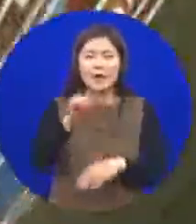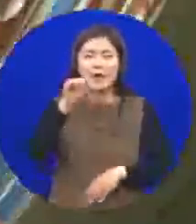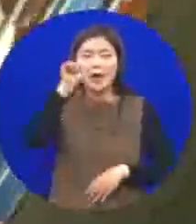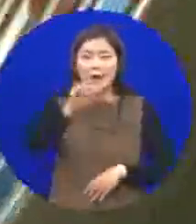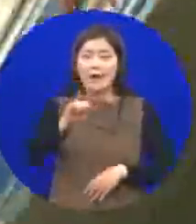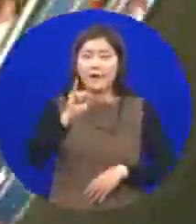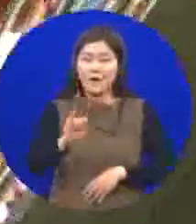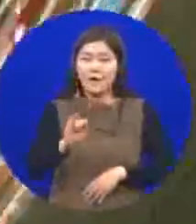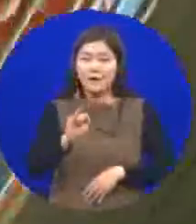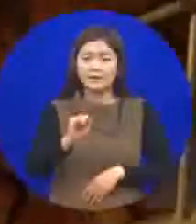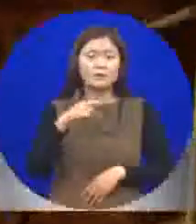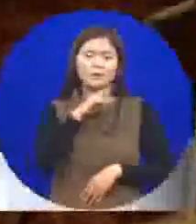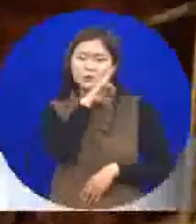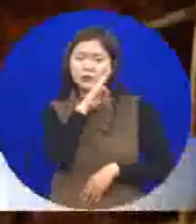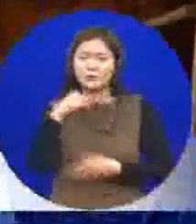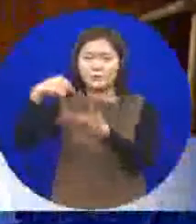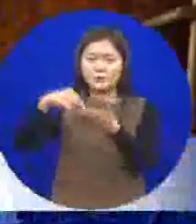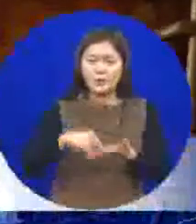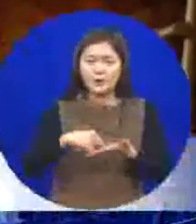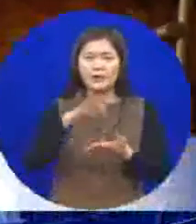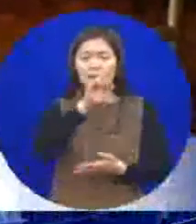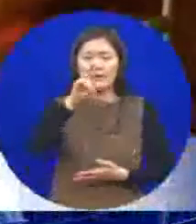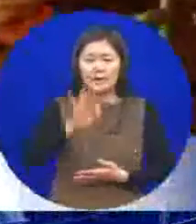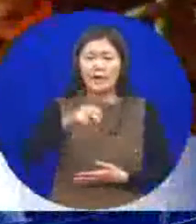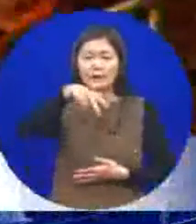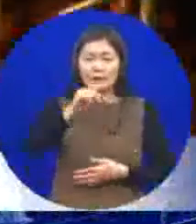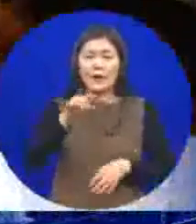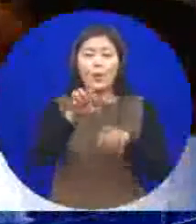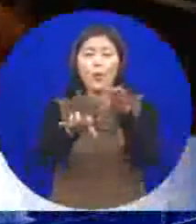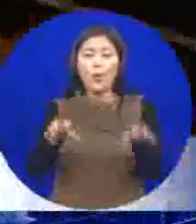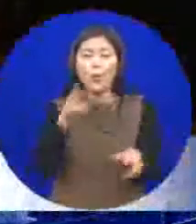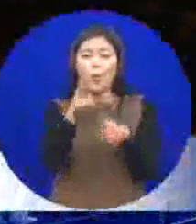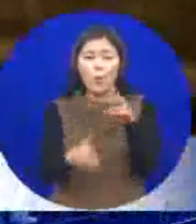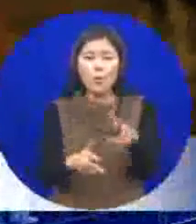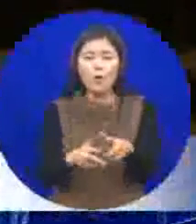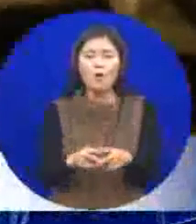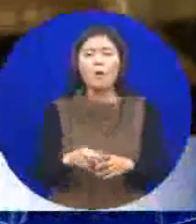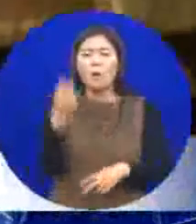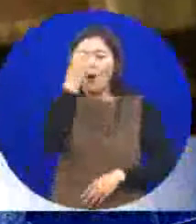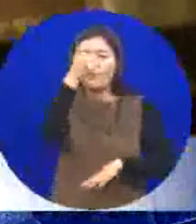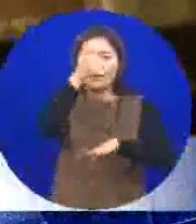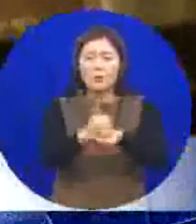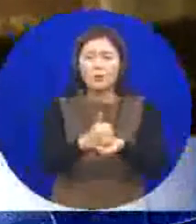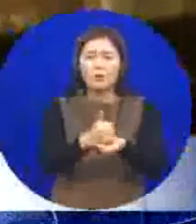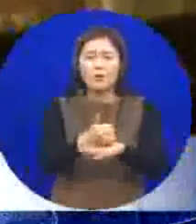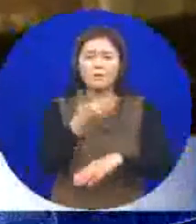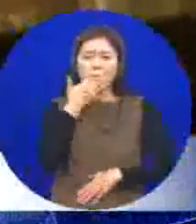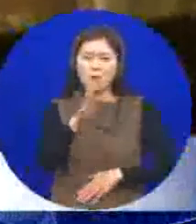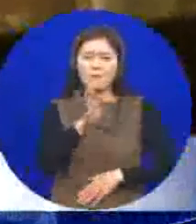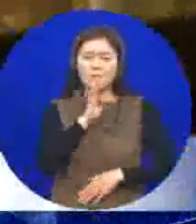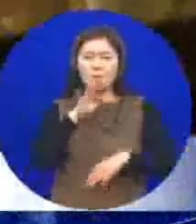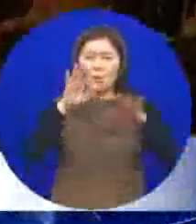용인시가 조류 인플루엔자 의심 신고가 접수된 처인구 백안면 양계 농가의 달걀에 대한 AI 간이 검사 결과가 양성으로